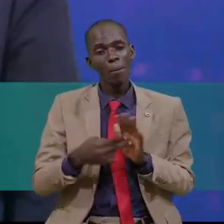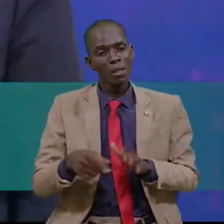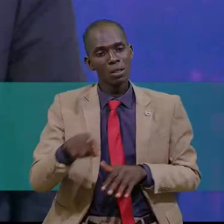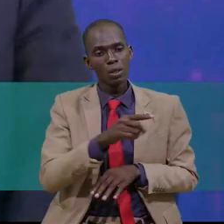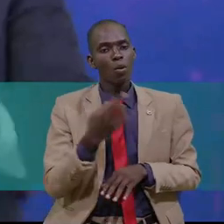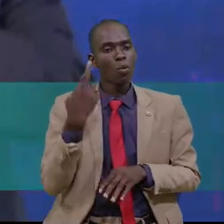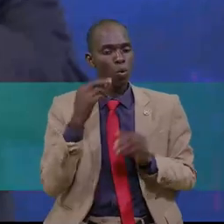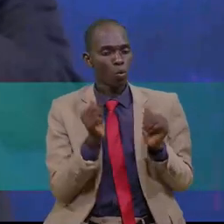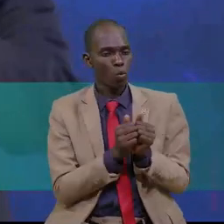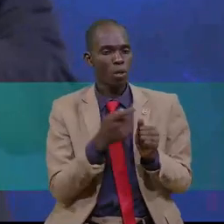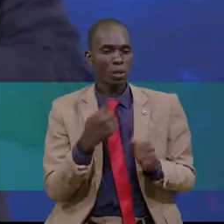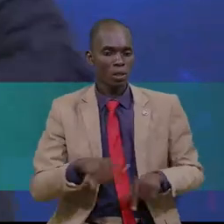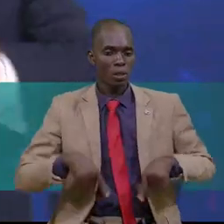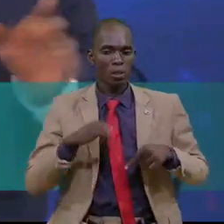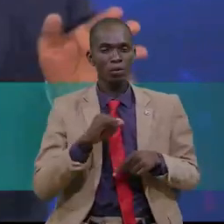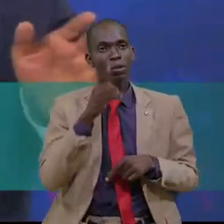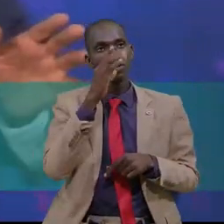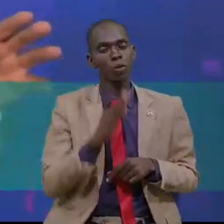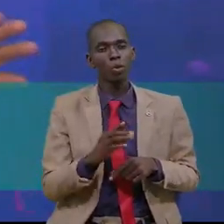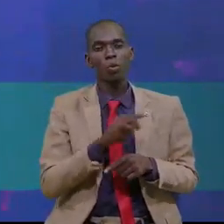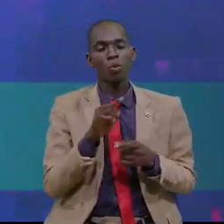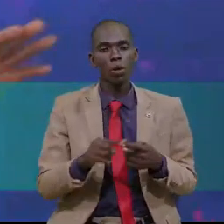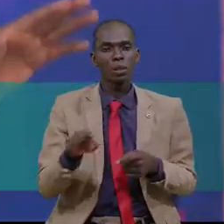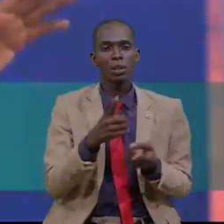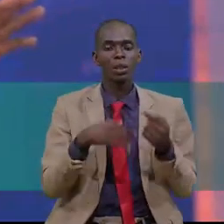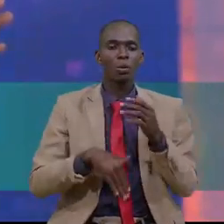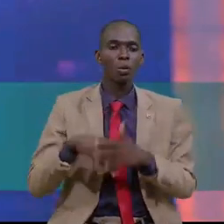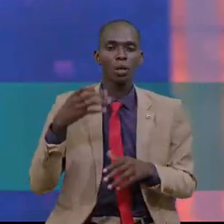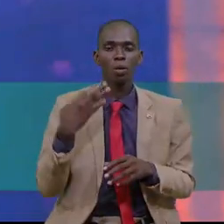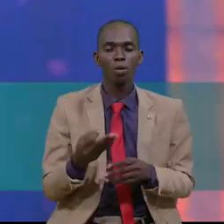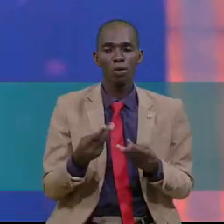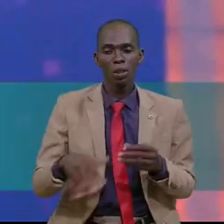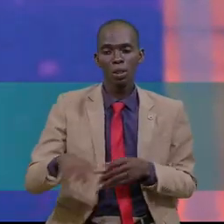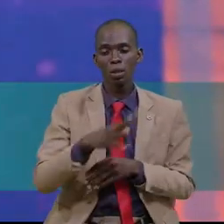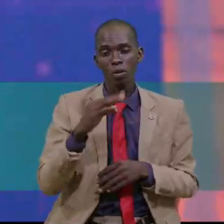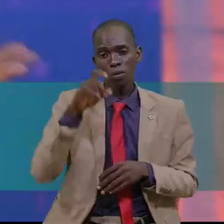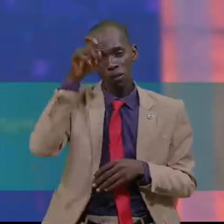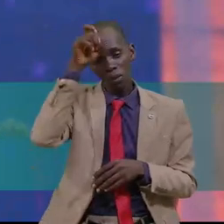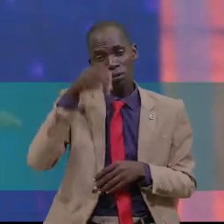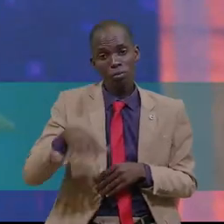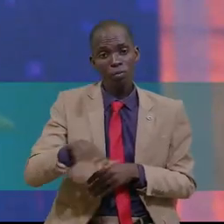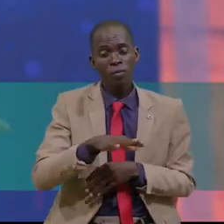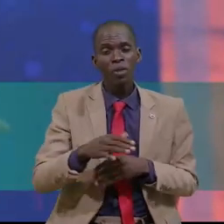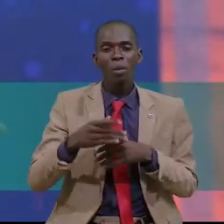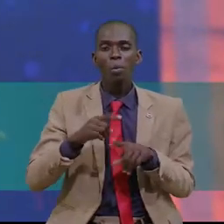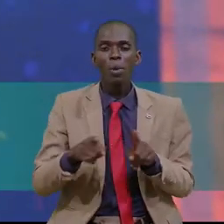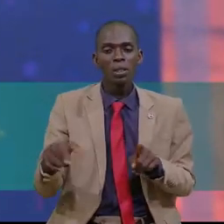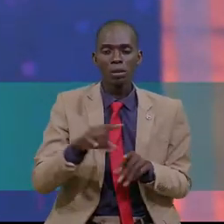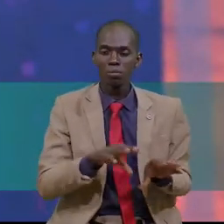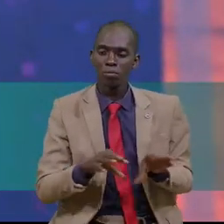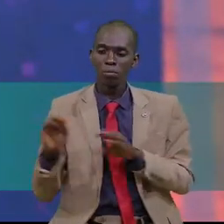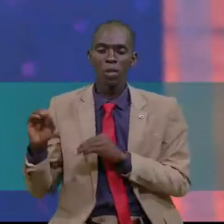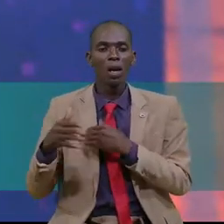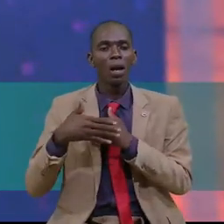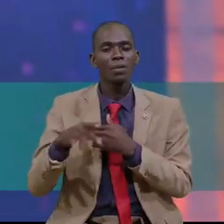le Dieu vivant quand ils sont sortis du pays d'Égypte. Mais ils se sont éloignés après avoir chanté,